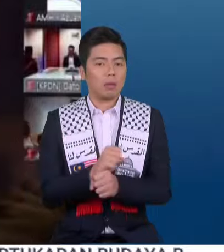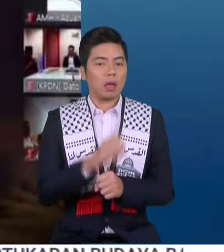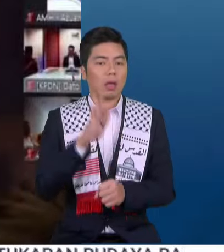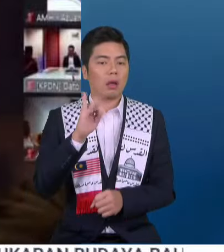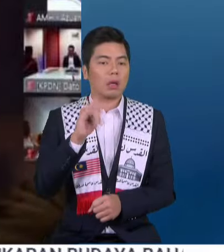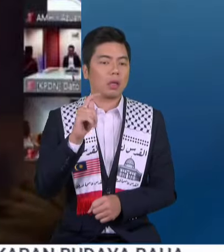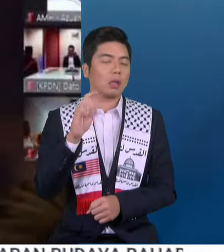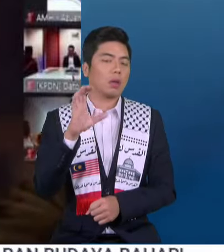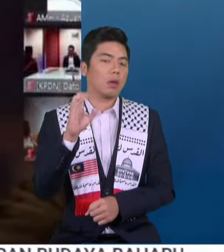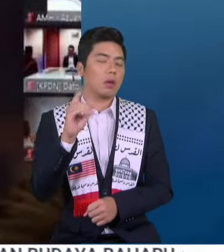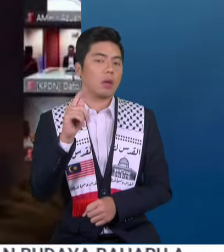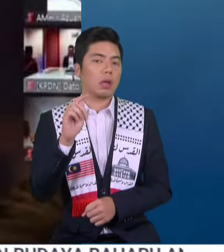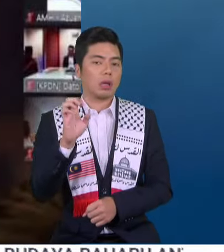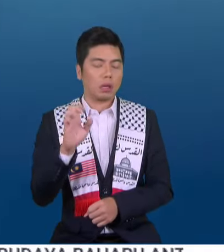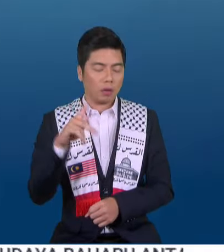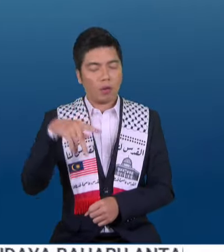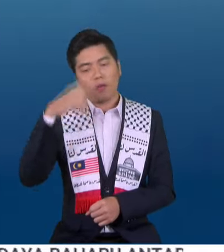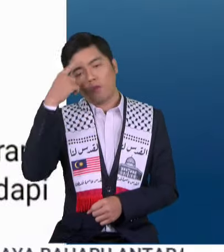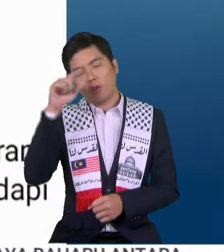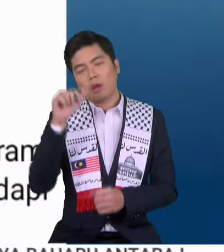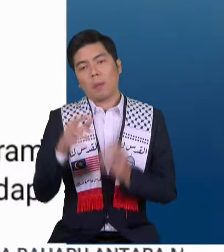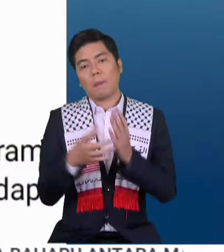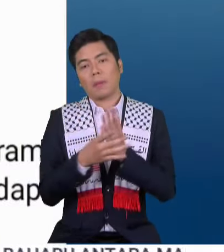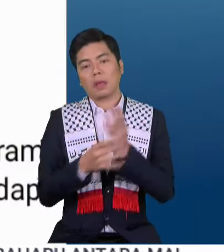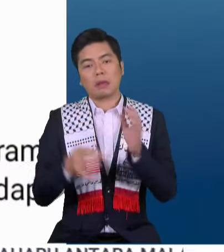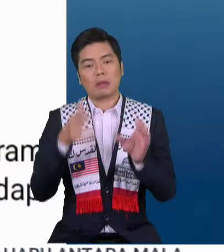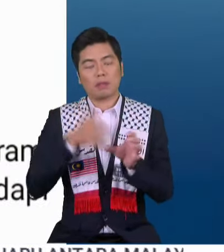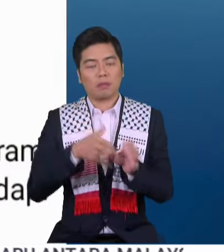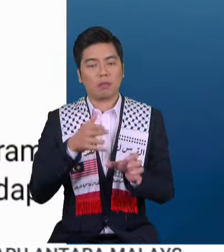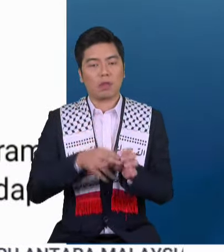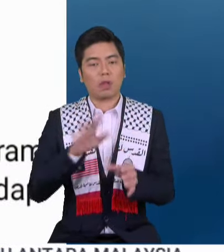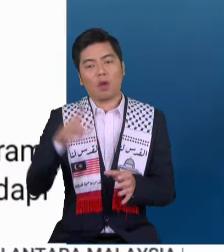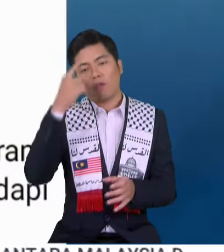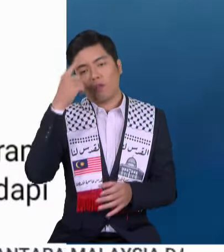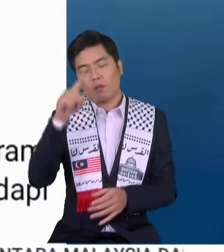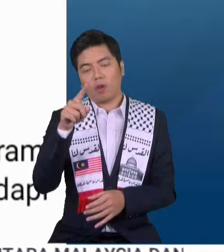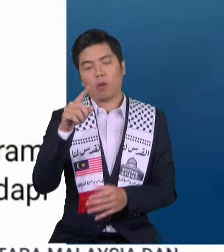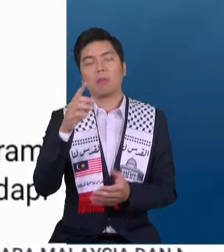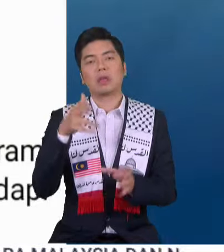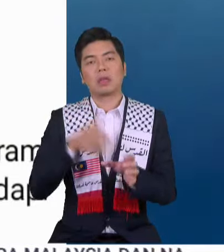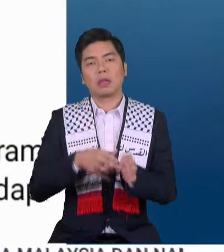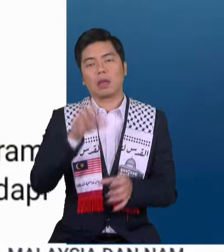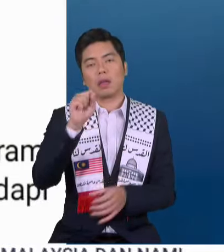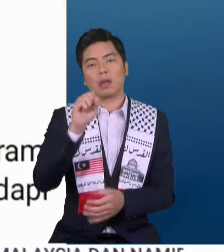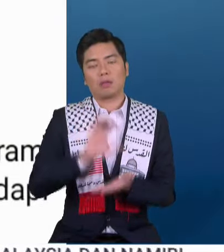card daripada syarikat minyak pilihan. Ia bagi pembelian diesel bersubsidi.